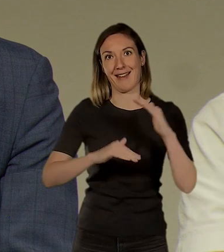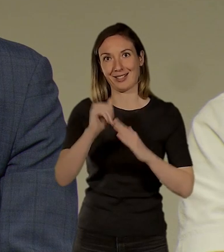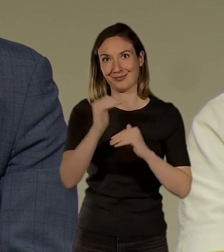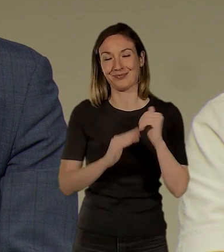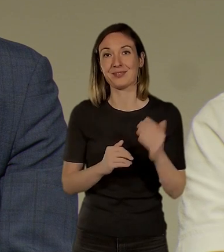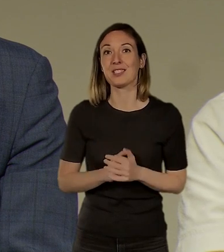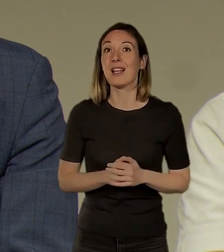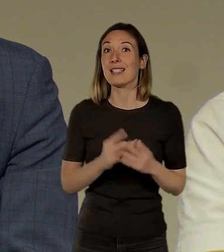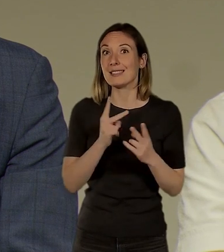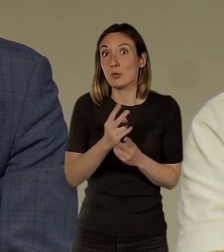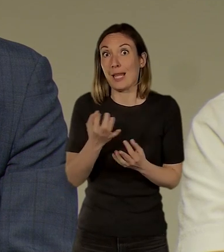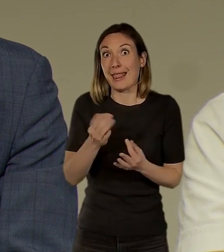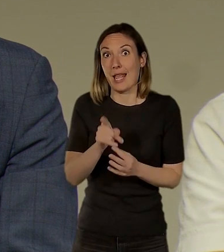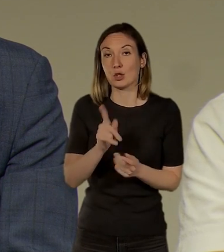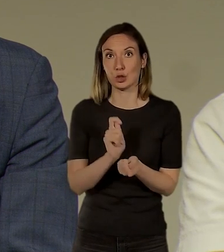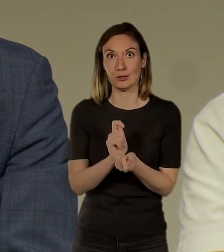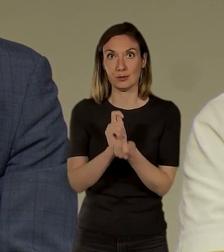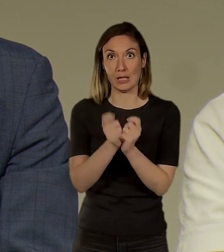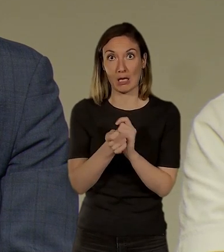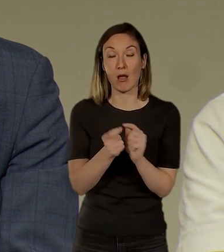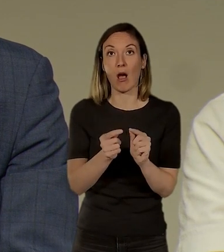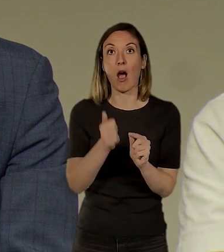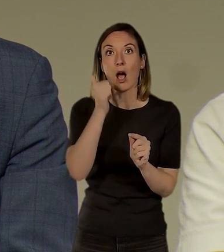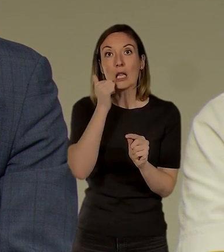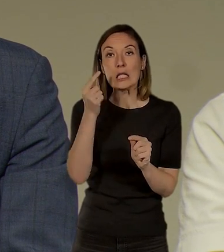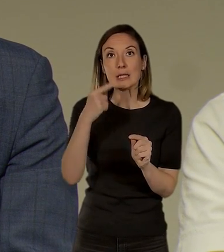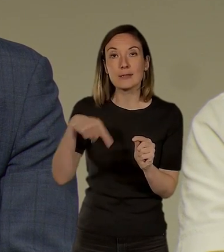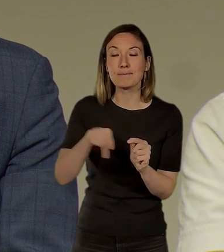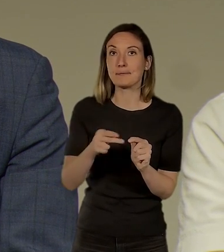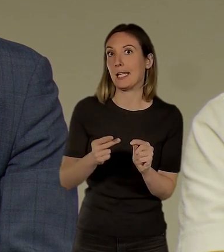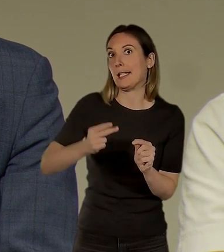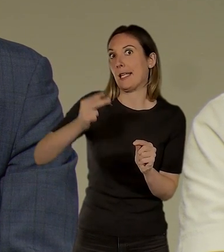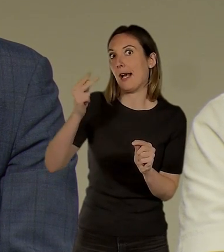Pochopitelně některé ty změny budou nepochybně